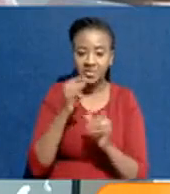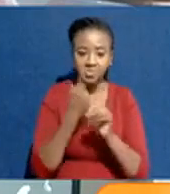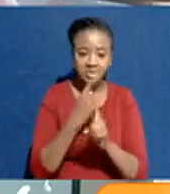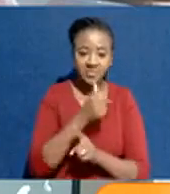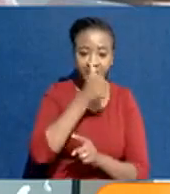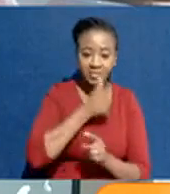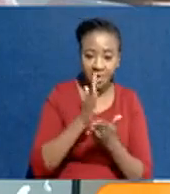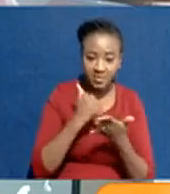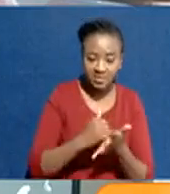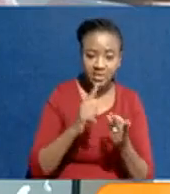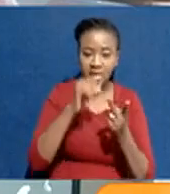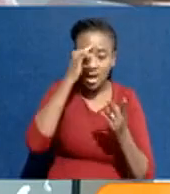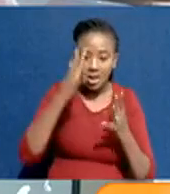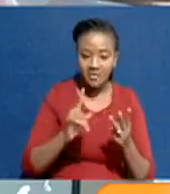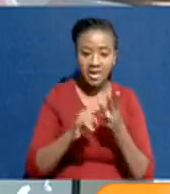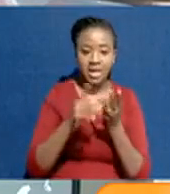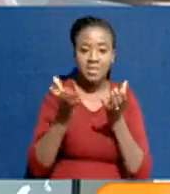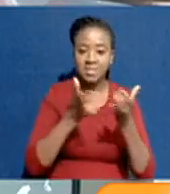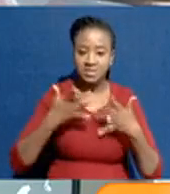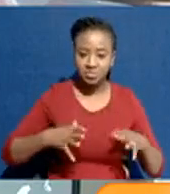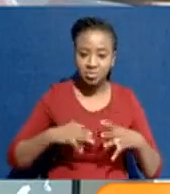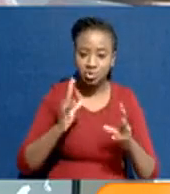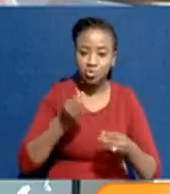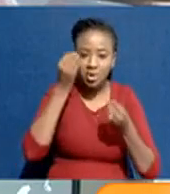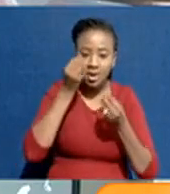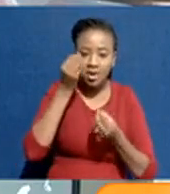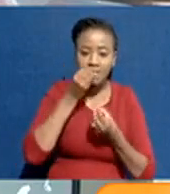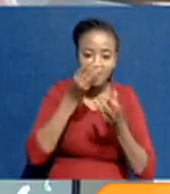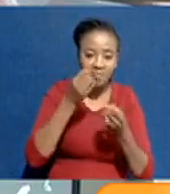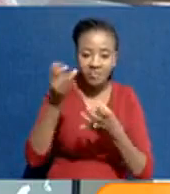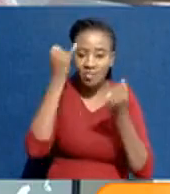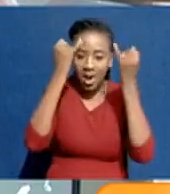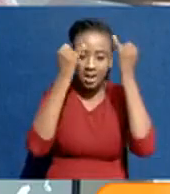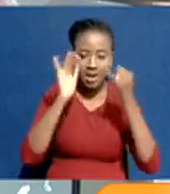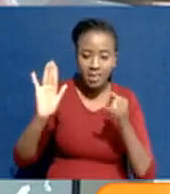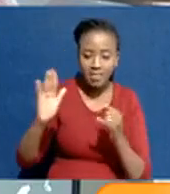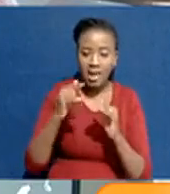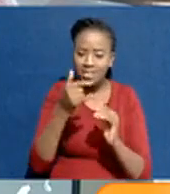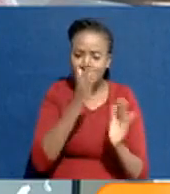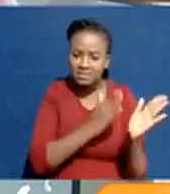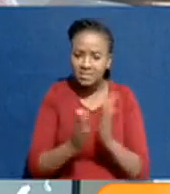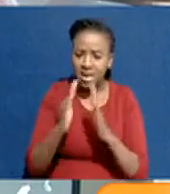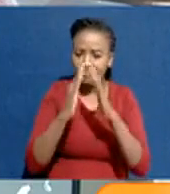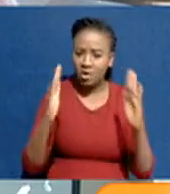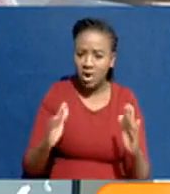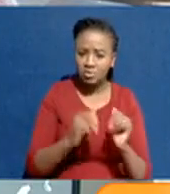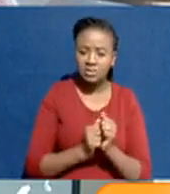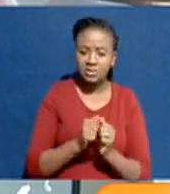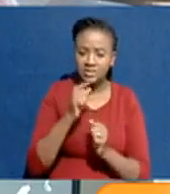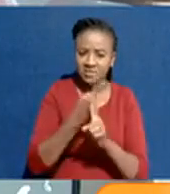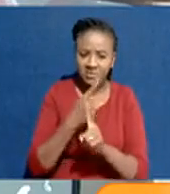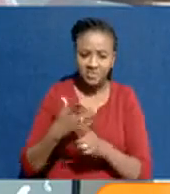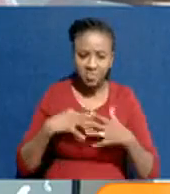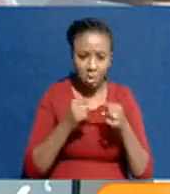na wafanyibiashara kuwapa ruwaza yake kuhusu mpango wa nyumba 200,000 za bei nafuu ambao umekuwa ukipingwa na